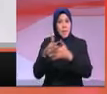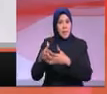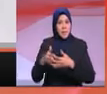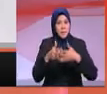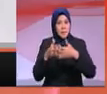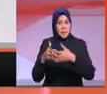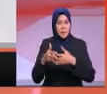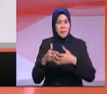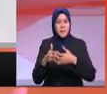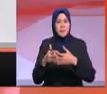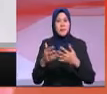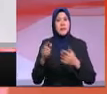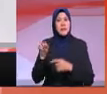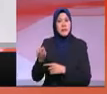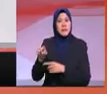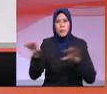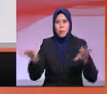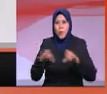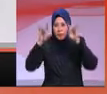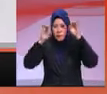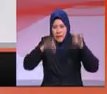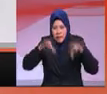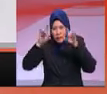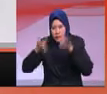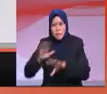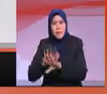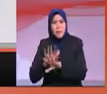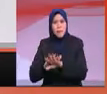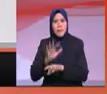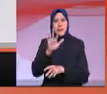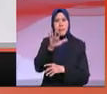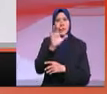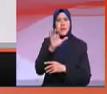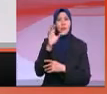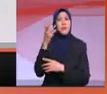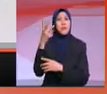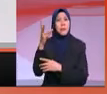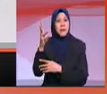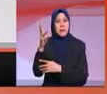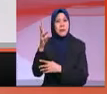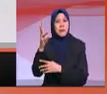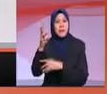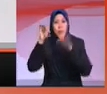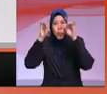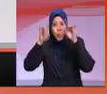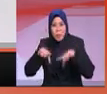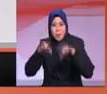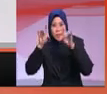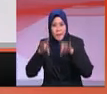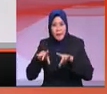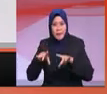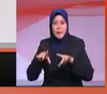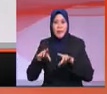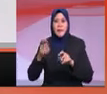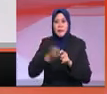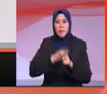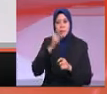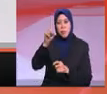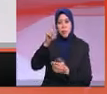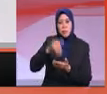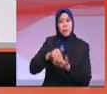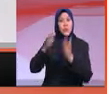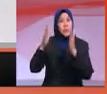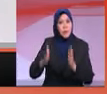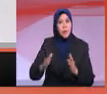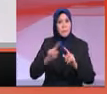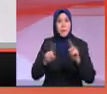contohnya, mereka menjalankan banyak saringan, iaitu 516 saringan ujian untuk setiap 1,000 penduduk.